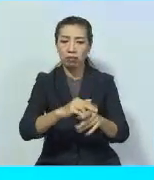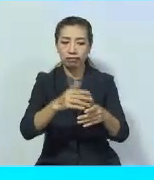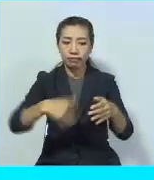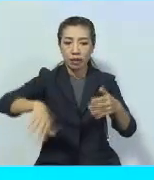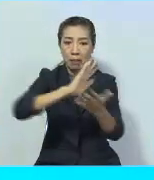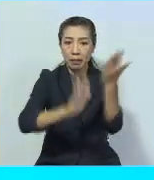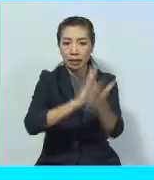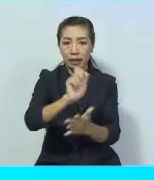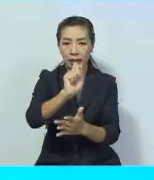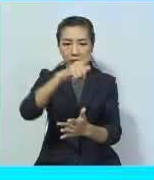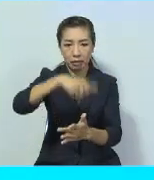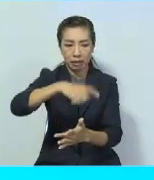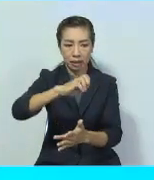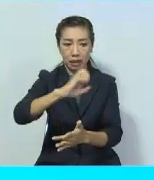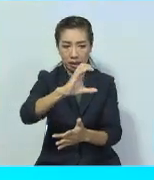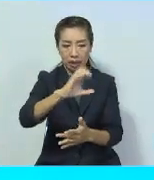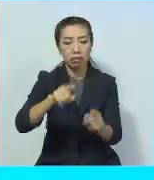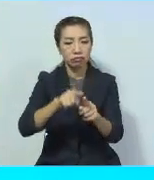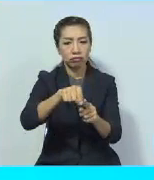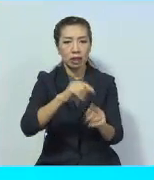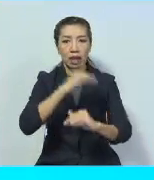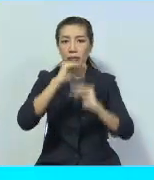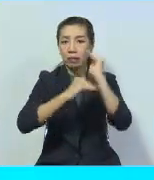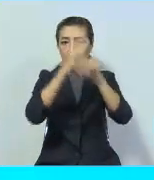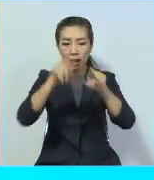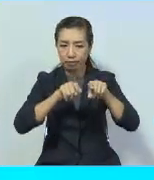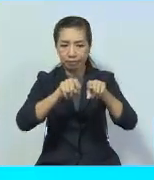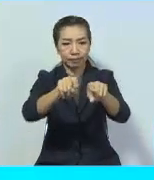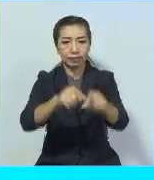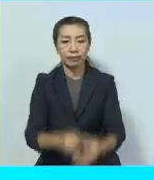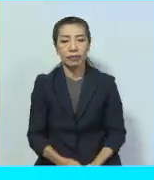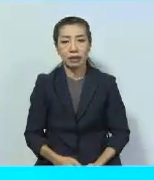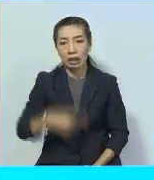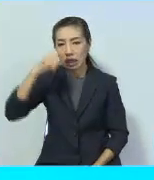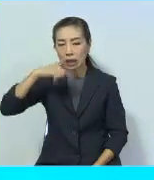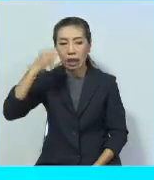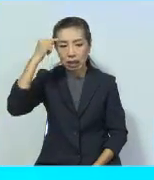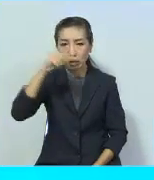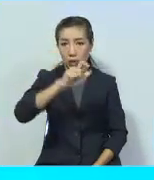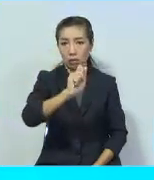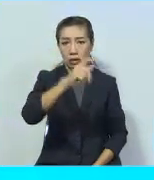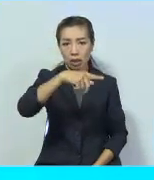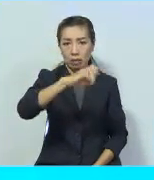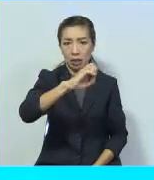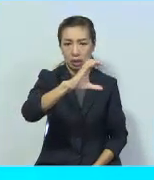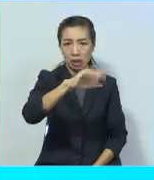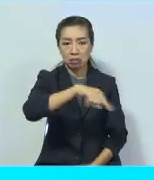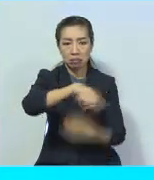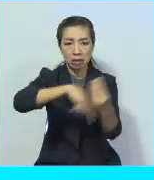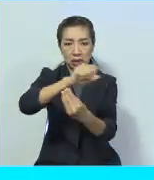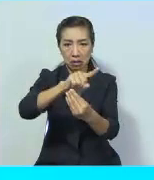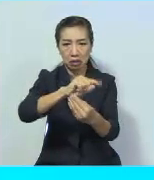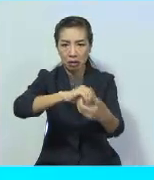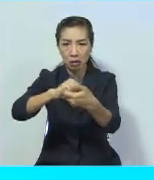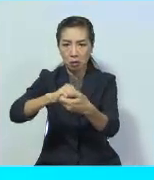ให้ทุกเขตเศรษฐกิจเอเปกนะครับได้ก้าวหน้าไปพร้อมกันโดยไทยเชื่อมั่นว่าเอเปกเป็นกรอบความร่วมมือทางเศรษฐกิจที่มีศักยภา